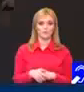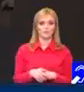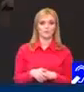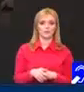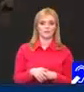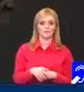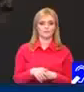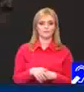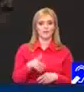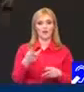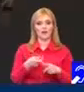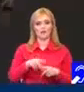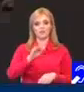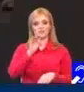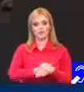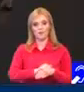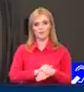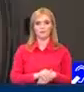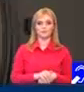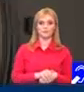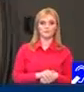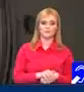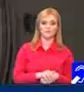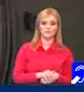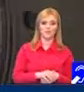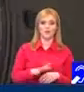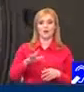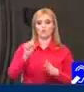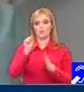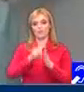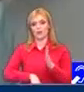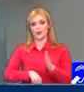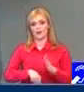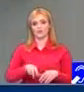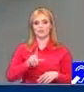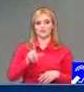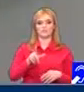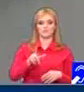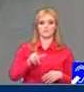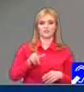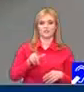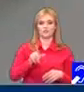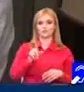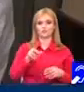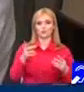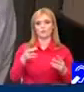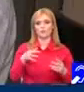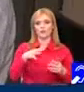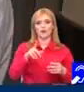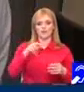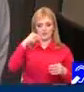doxorubicina, care de fapt omoară de la un alt și celule sănătoase și cele de cancer. Adică noi lecuim